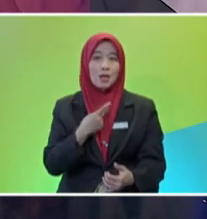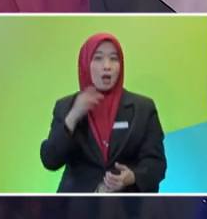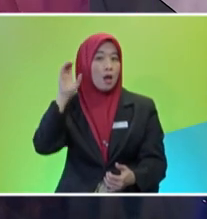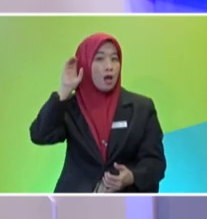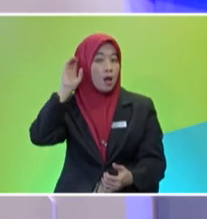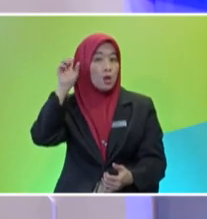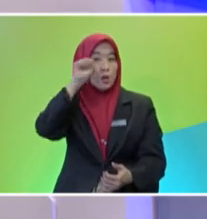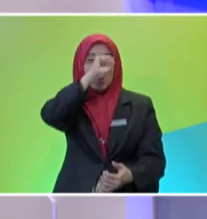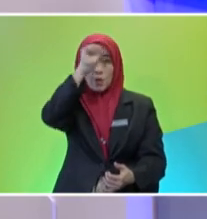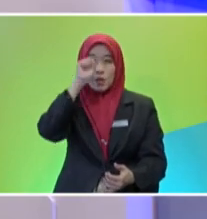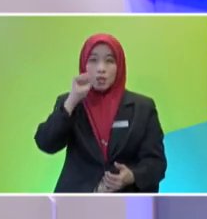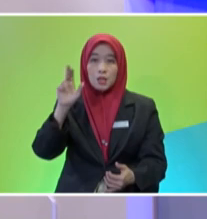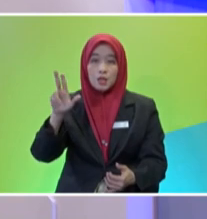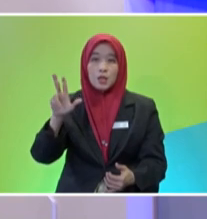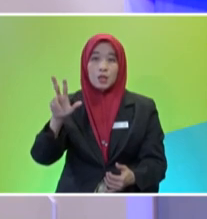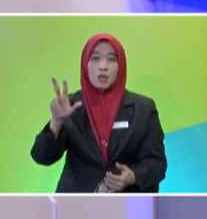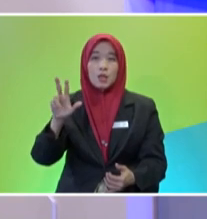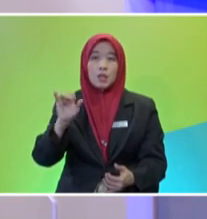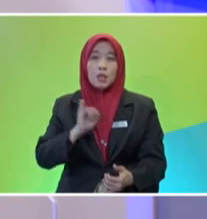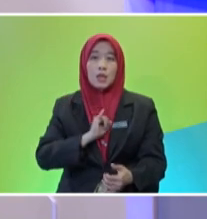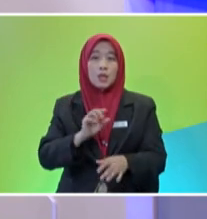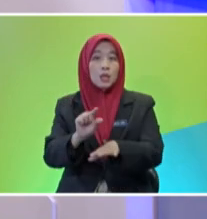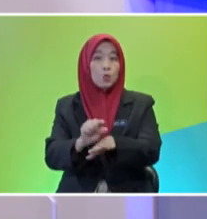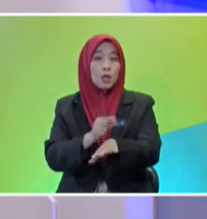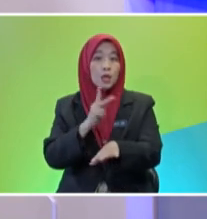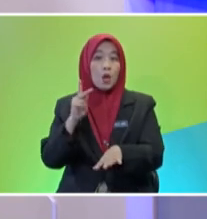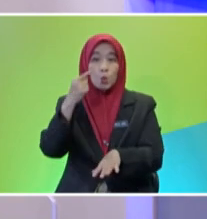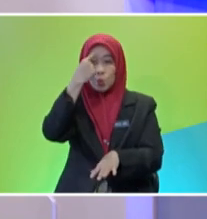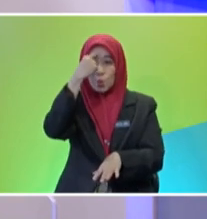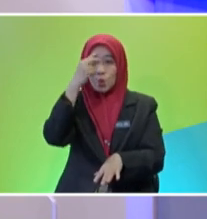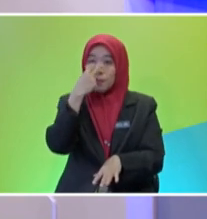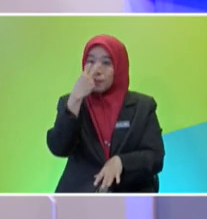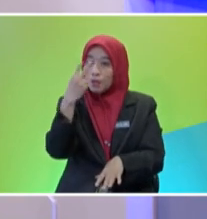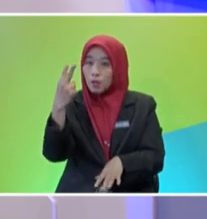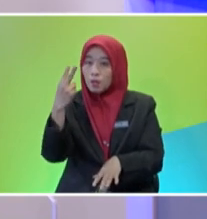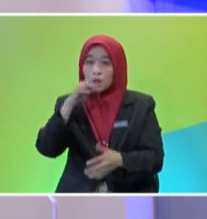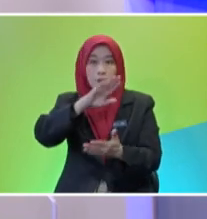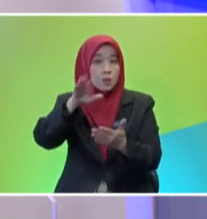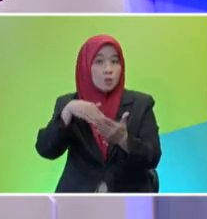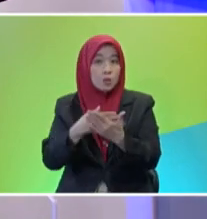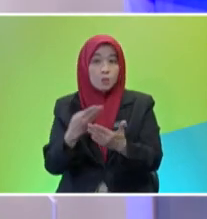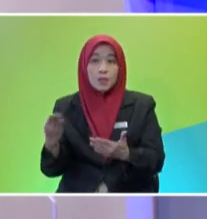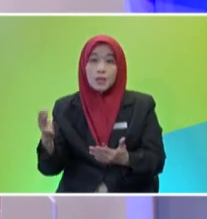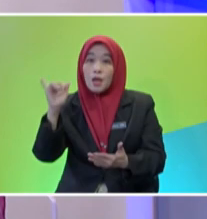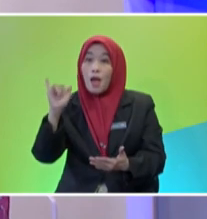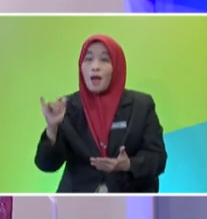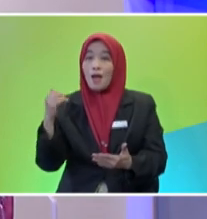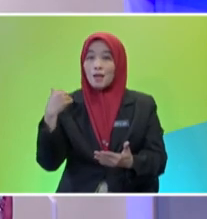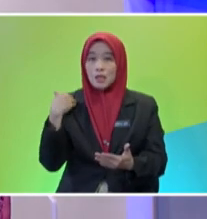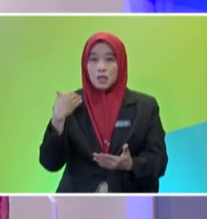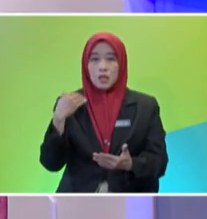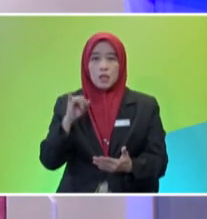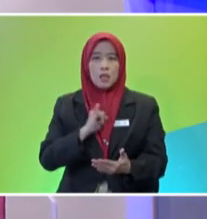saya digunakan untuk melihat. Untuk melihat semua benda yang ada. Saya peka dengan